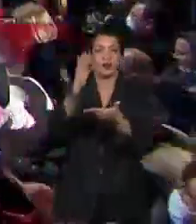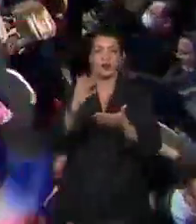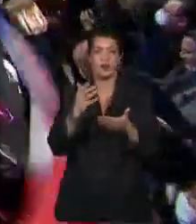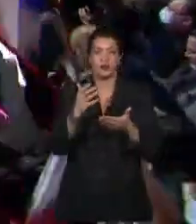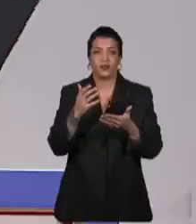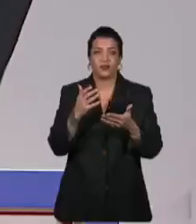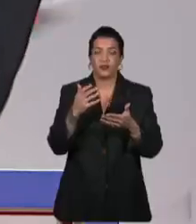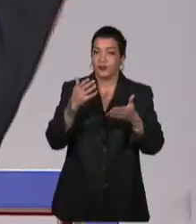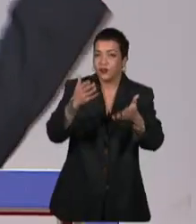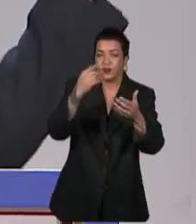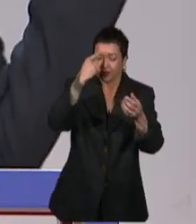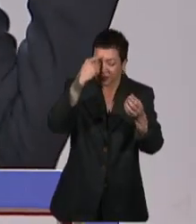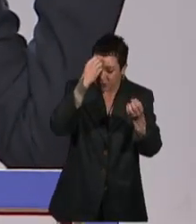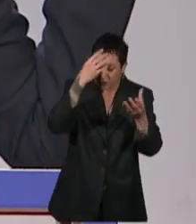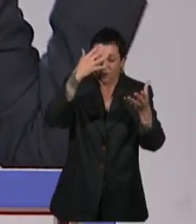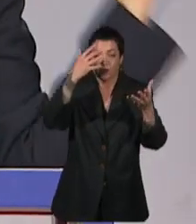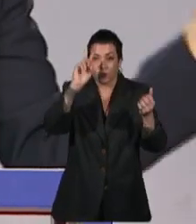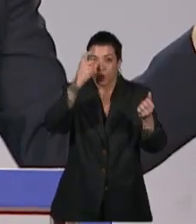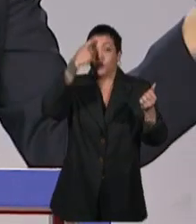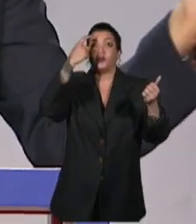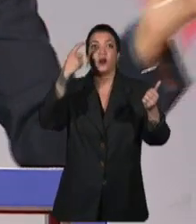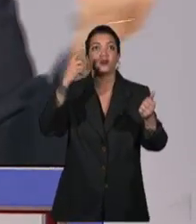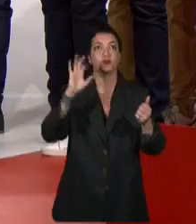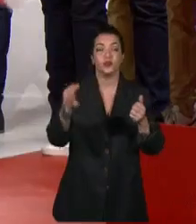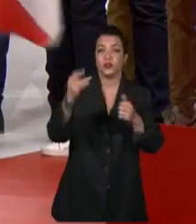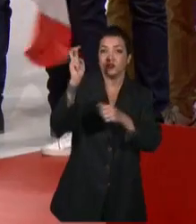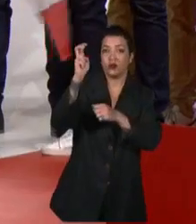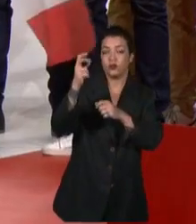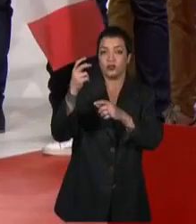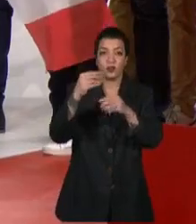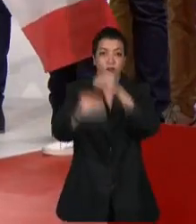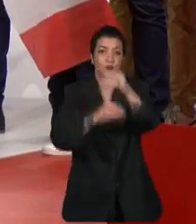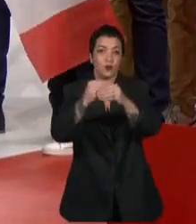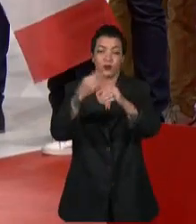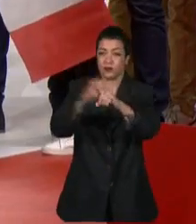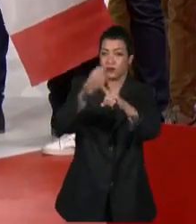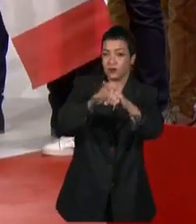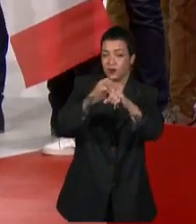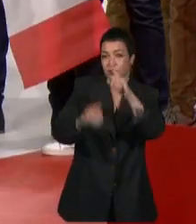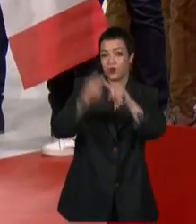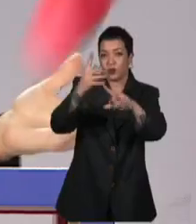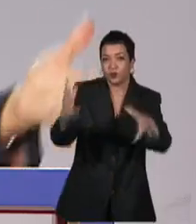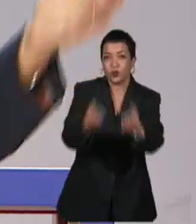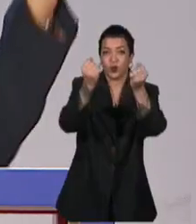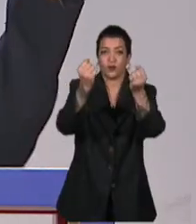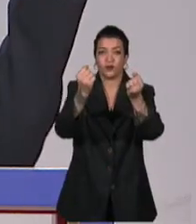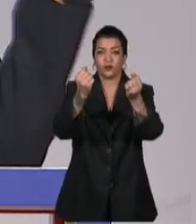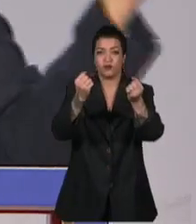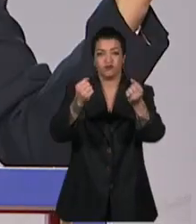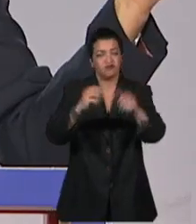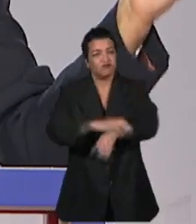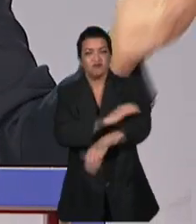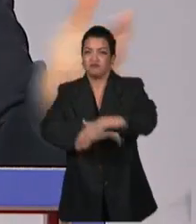éveille nos consciences et qui se bat pour sauver la planète. Celle qui part à l'assaut du monde en maîtrisant tous